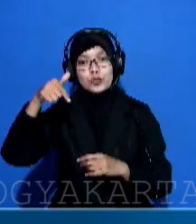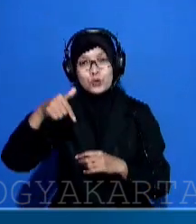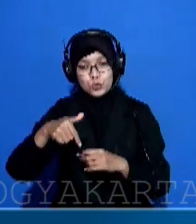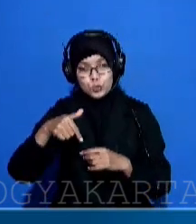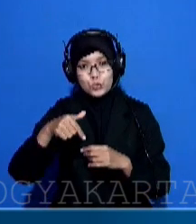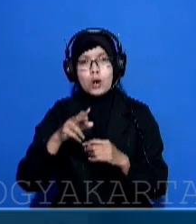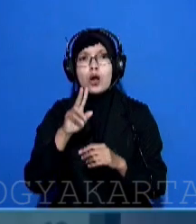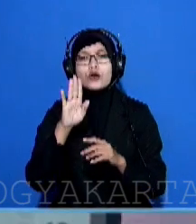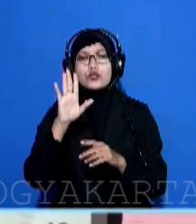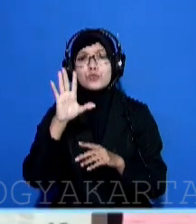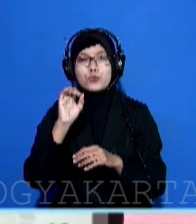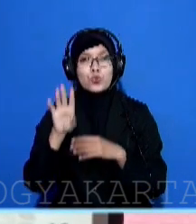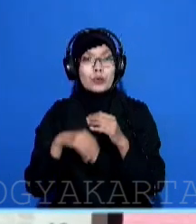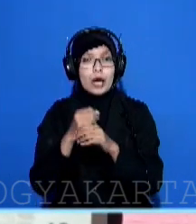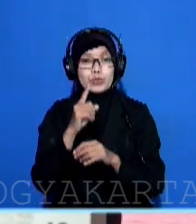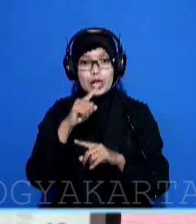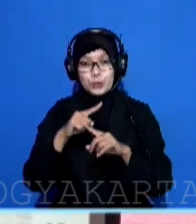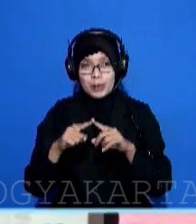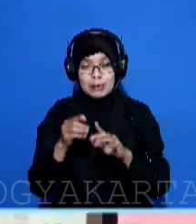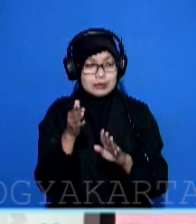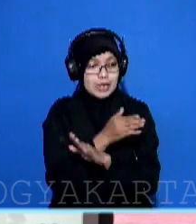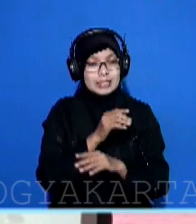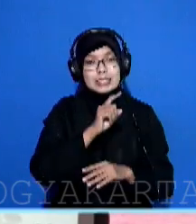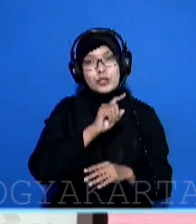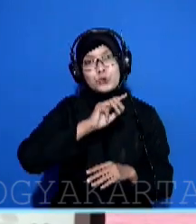digelar selama 10 tahun sekali sejak